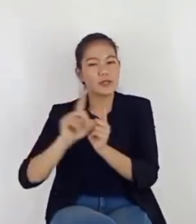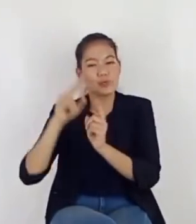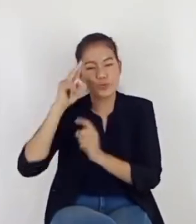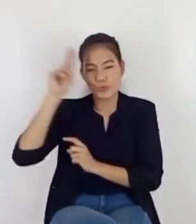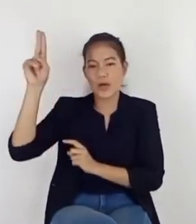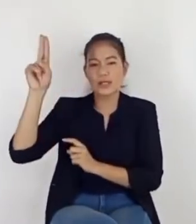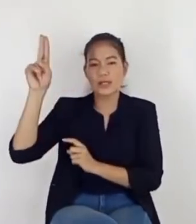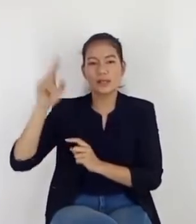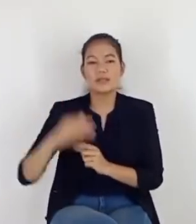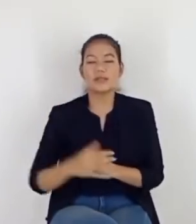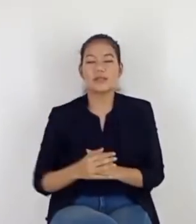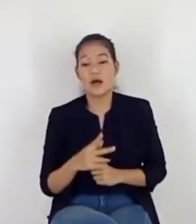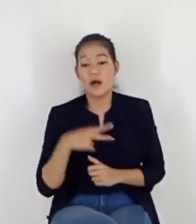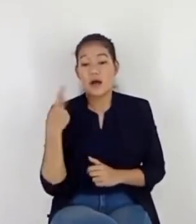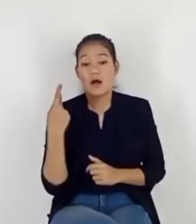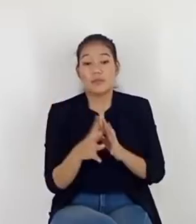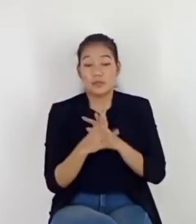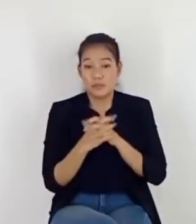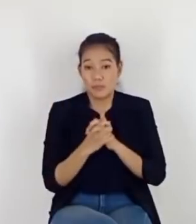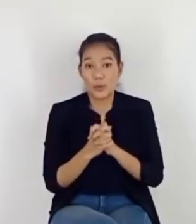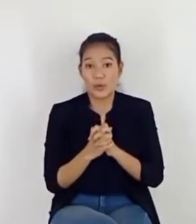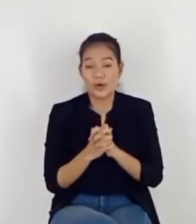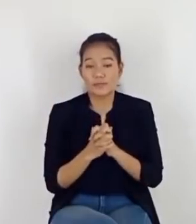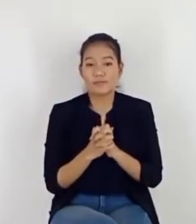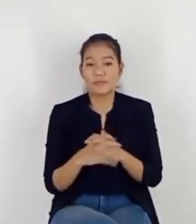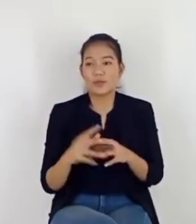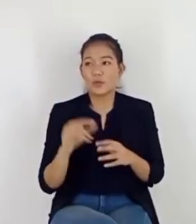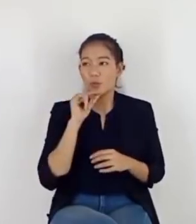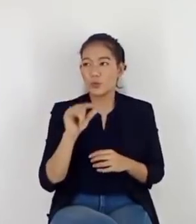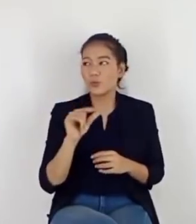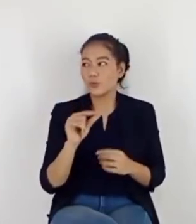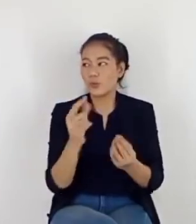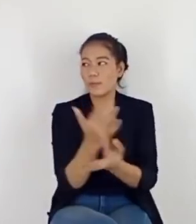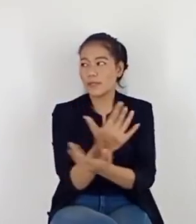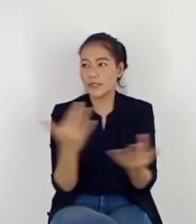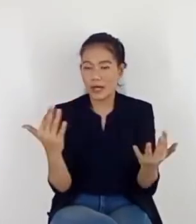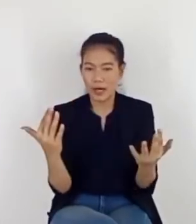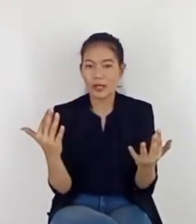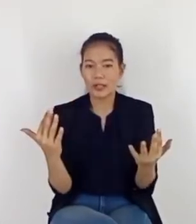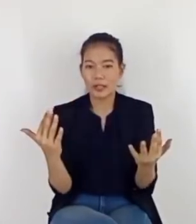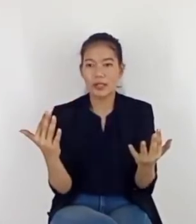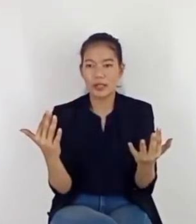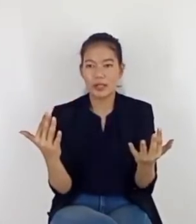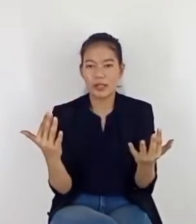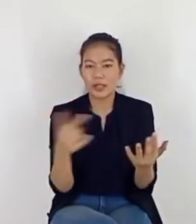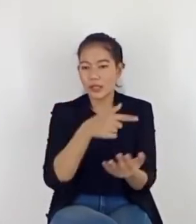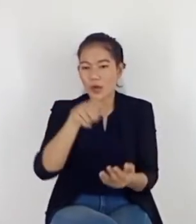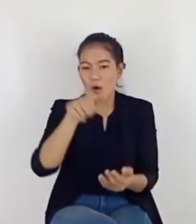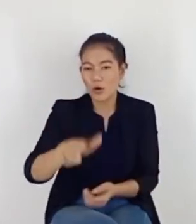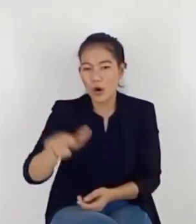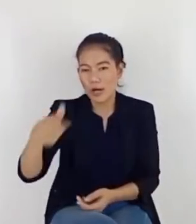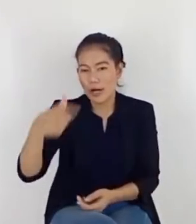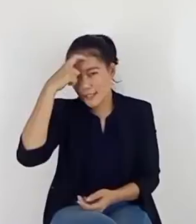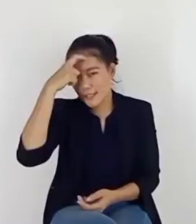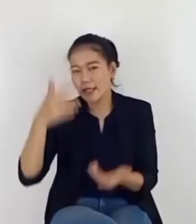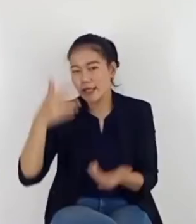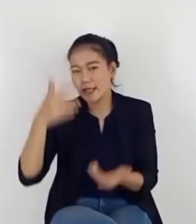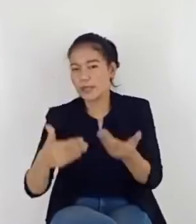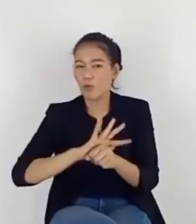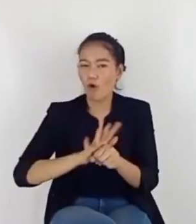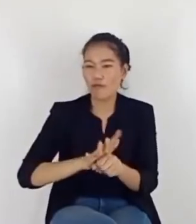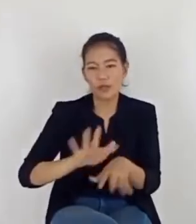dikuatkan. Kami berdoa ya Tuhan, untuk masyarakat kami yang mengalami sakit karena COVID,